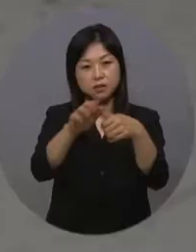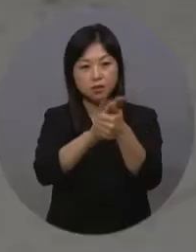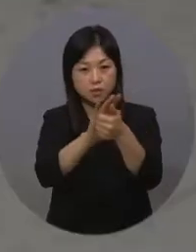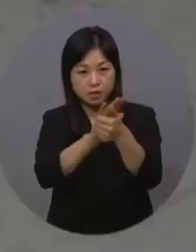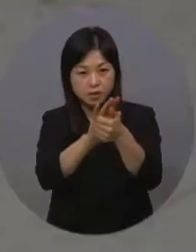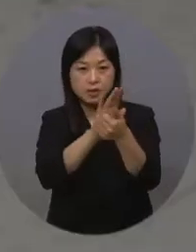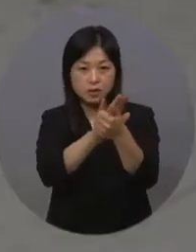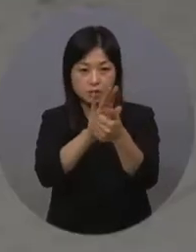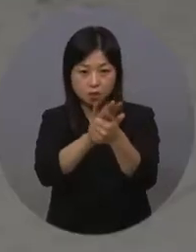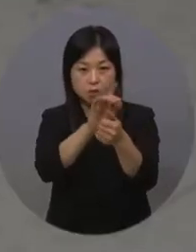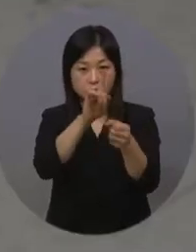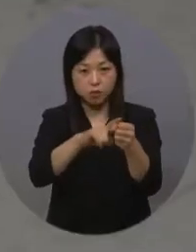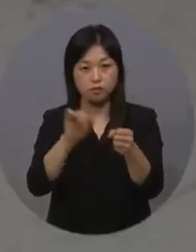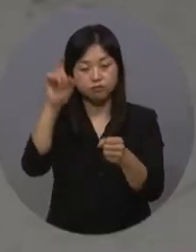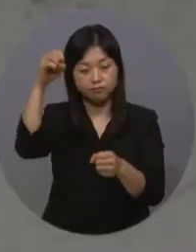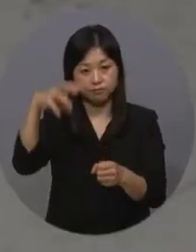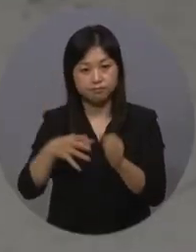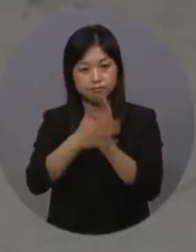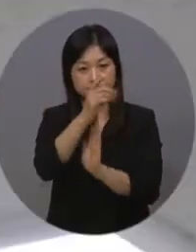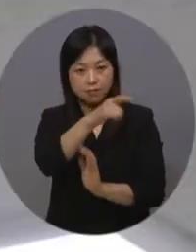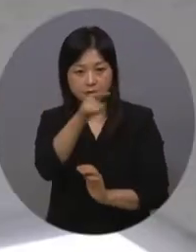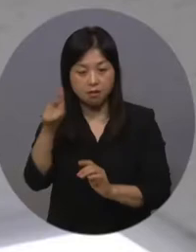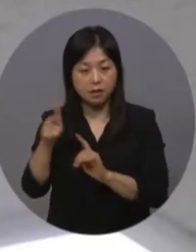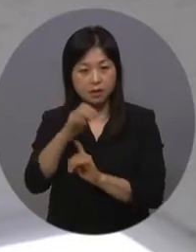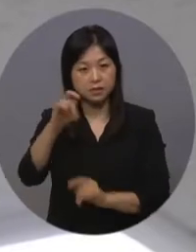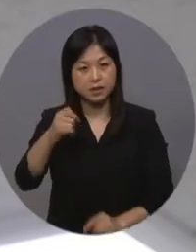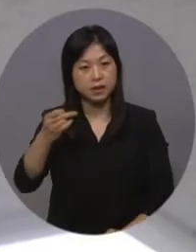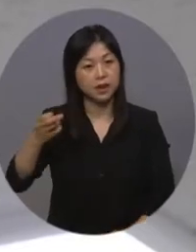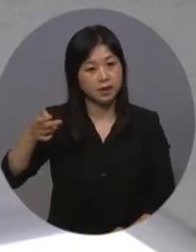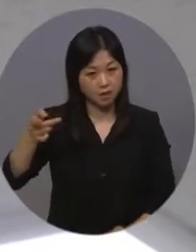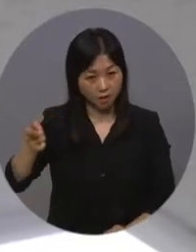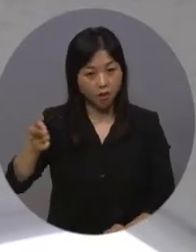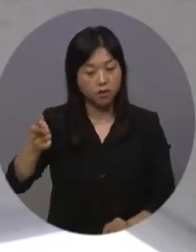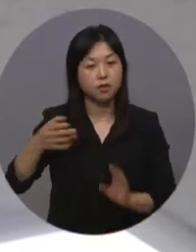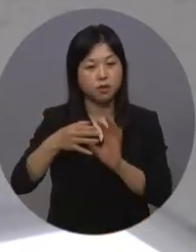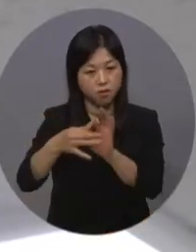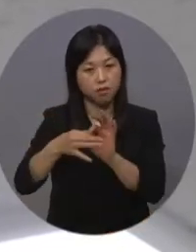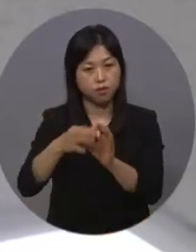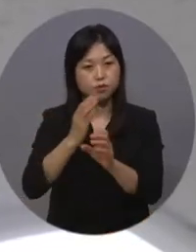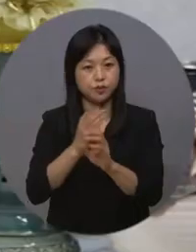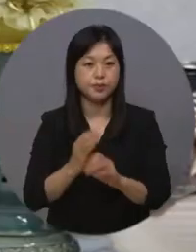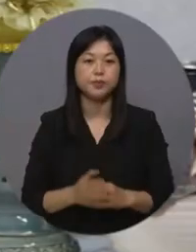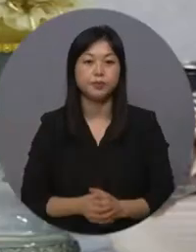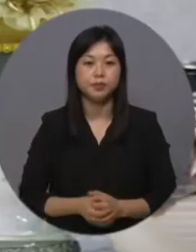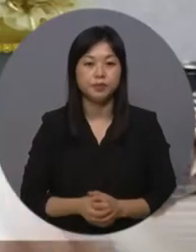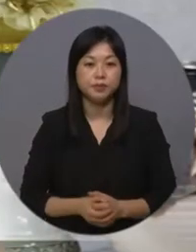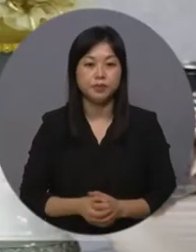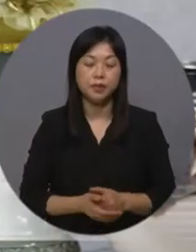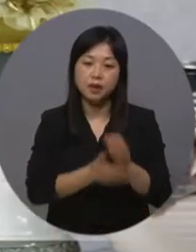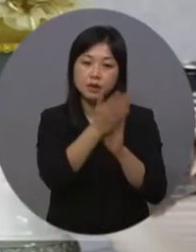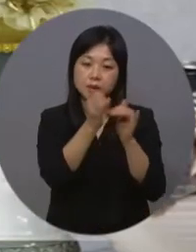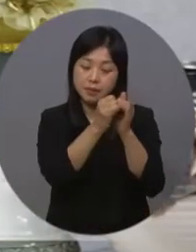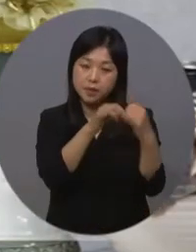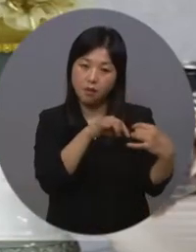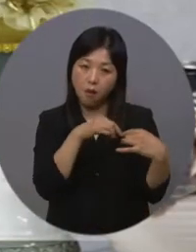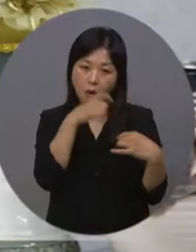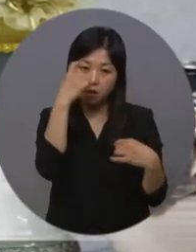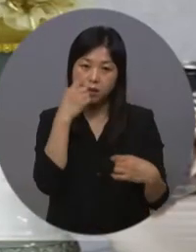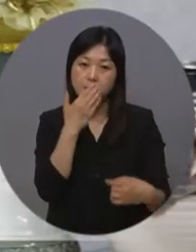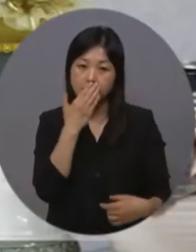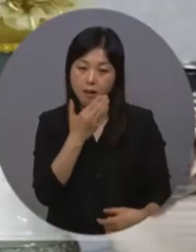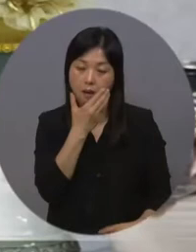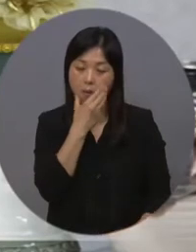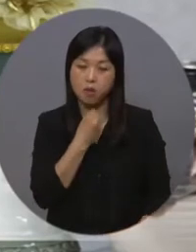위해 고양시는 이미 다양한 종류의 빅데이터를 적극 활용해오고 있습니다. 시민들이 체감할 수 있는